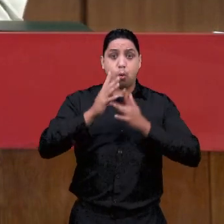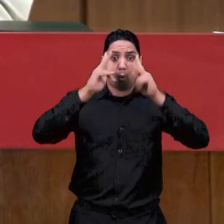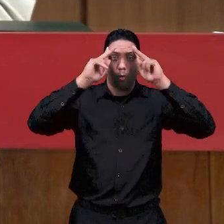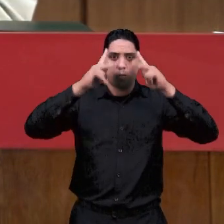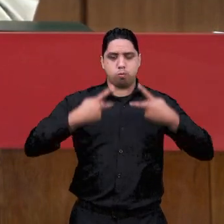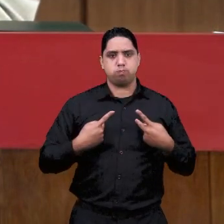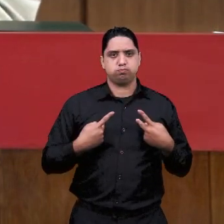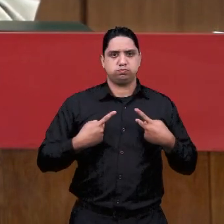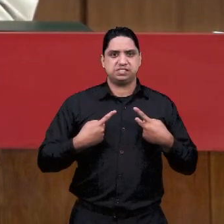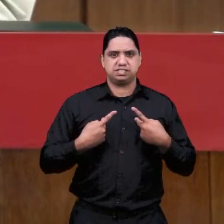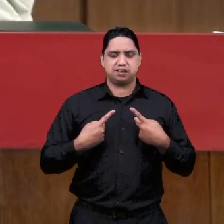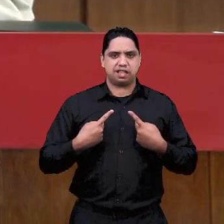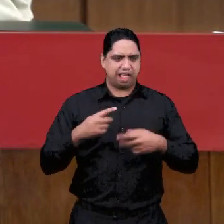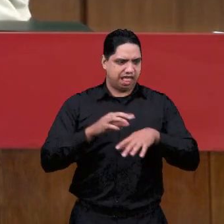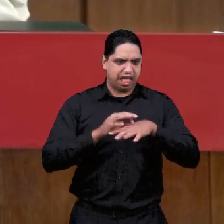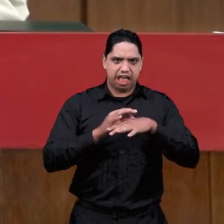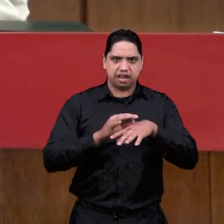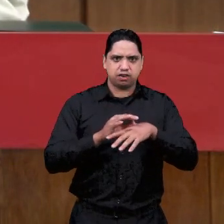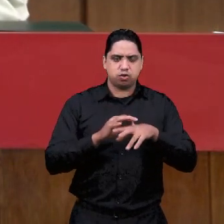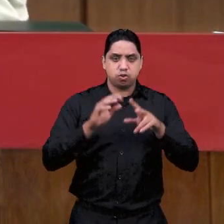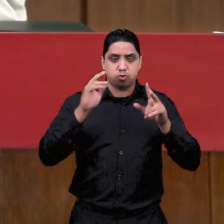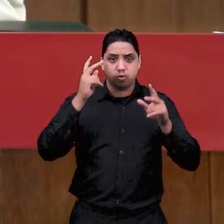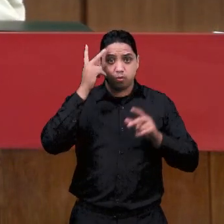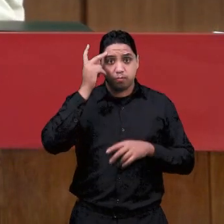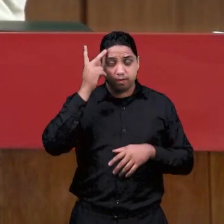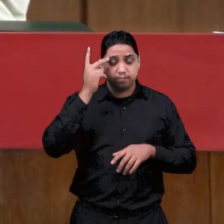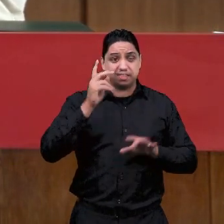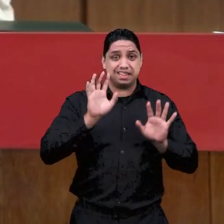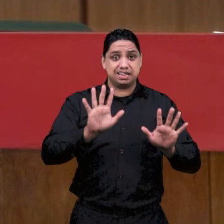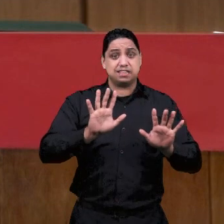Quand il a ressuscité, il était Dieu.